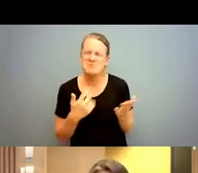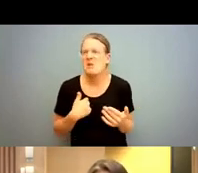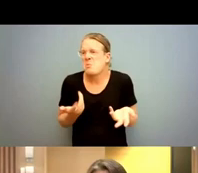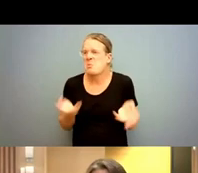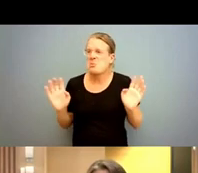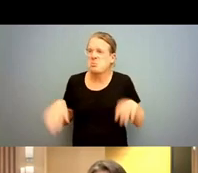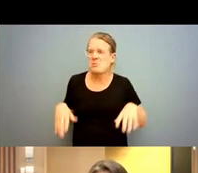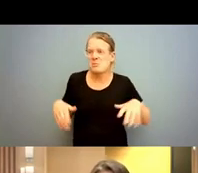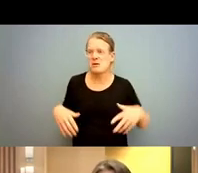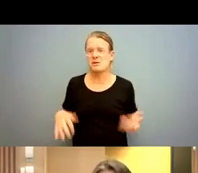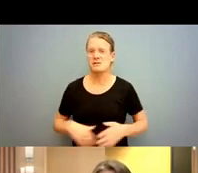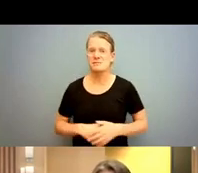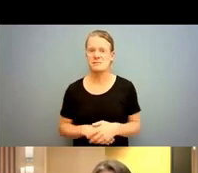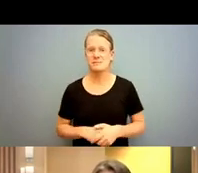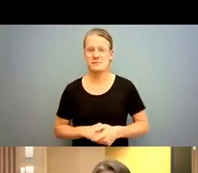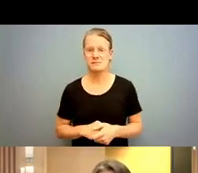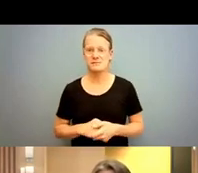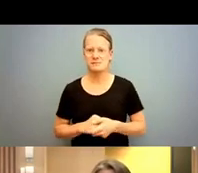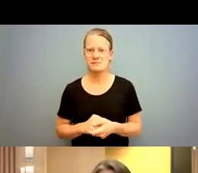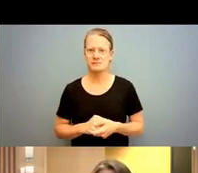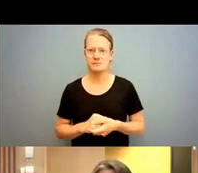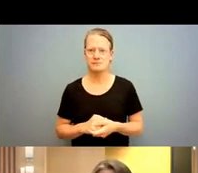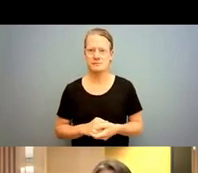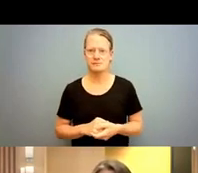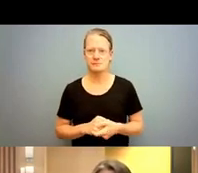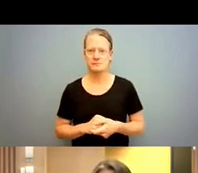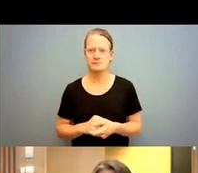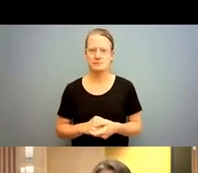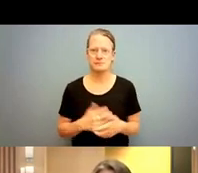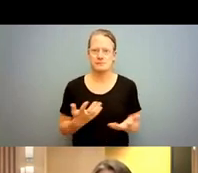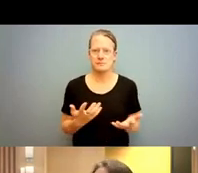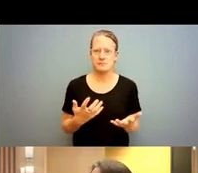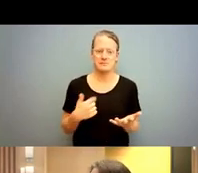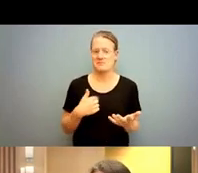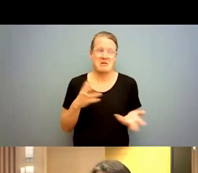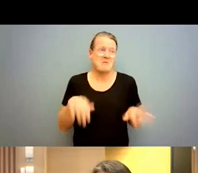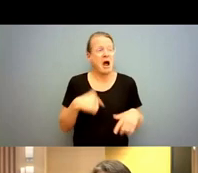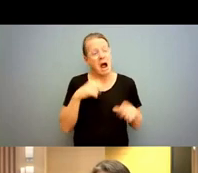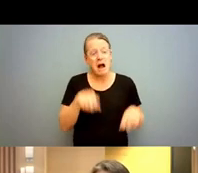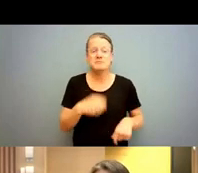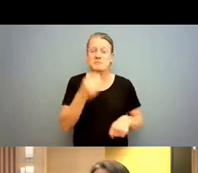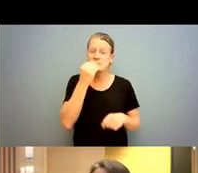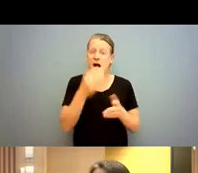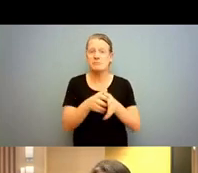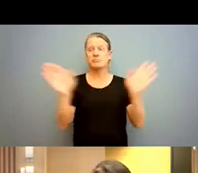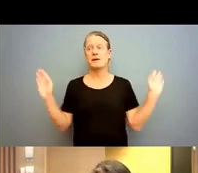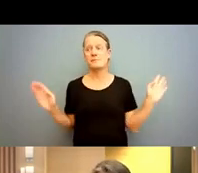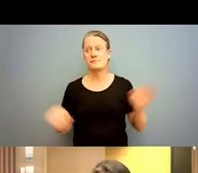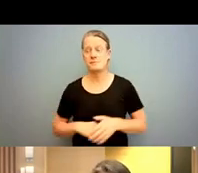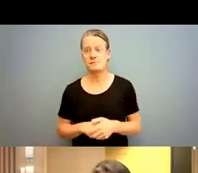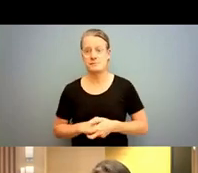hääve kalkaimme kuhki häikke häälesti, vai mielamiel porramusa maittai kaunojetje.